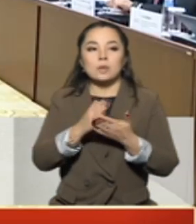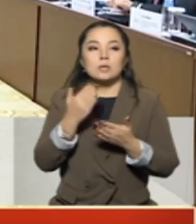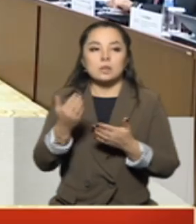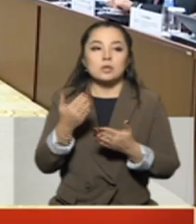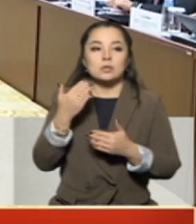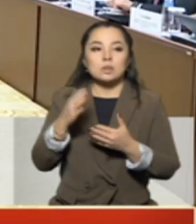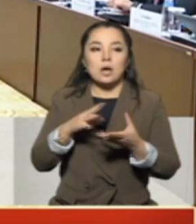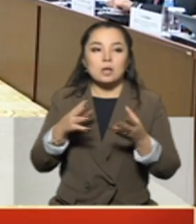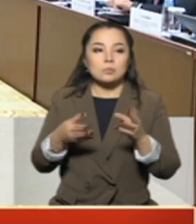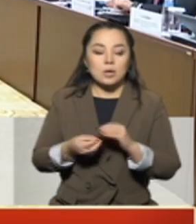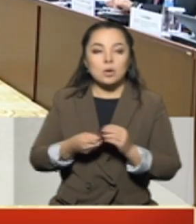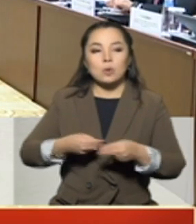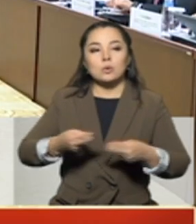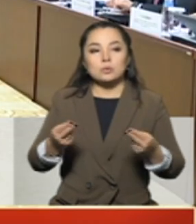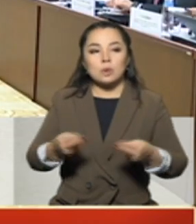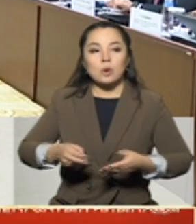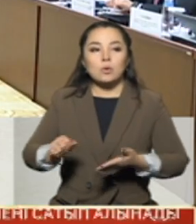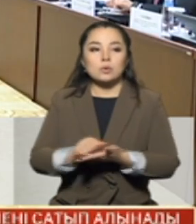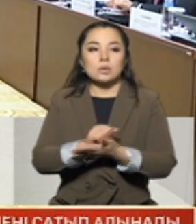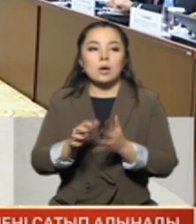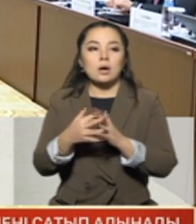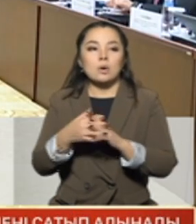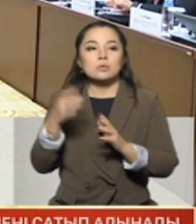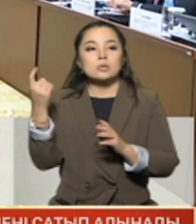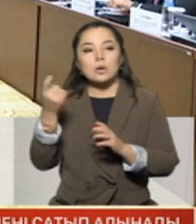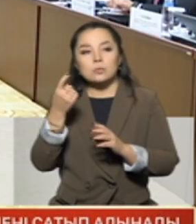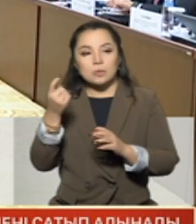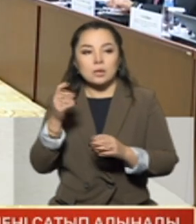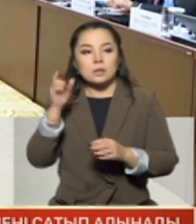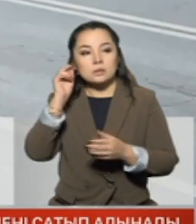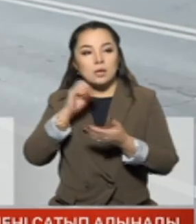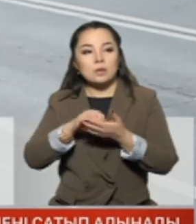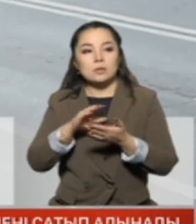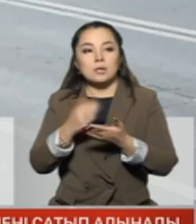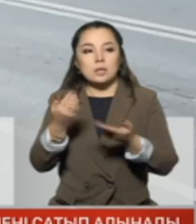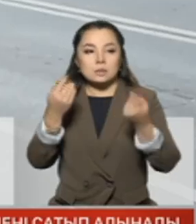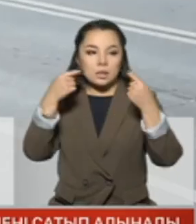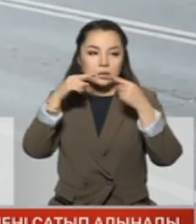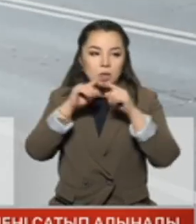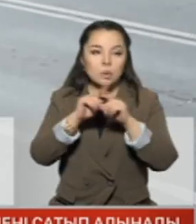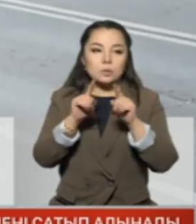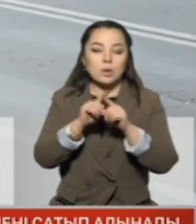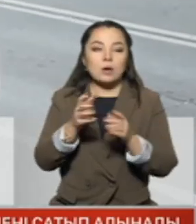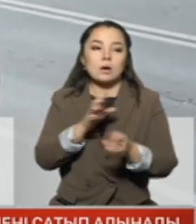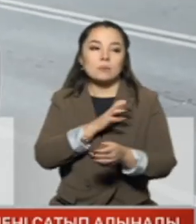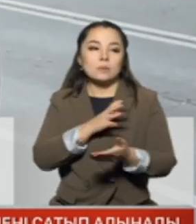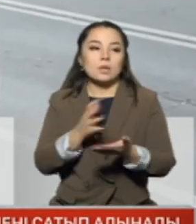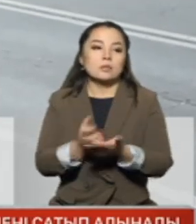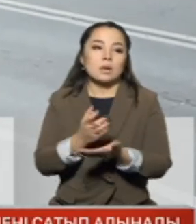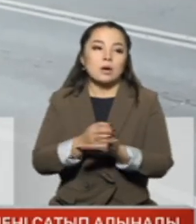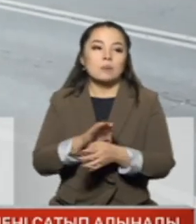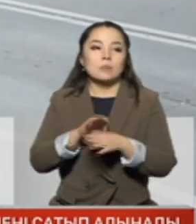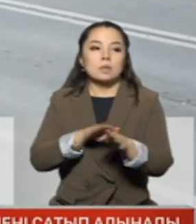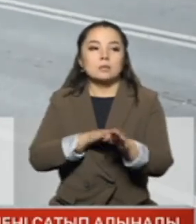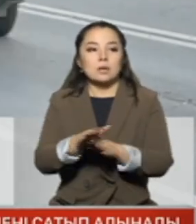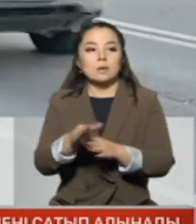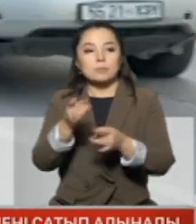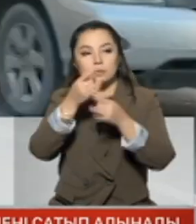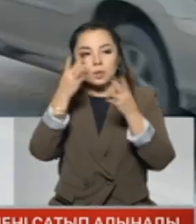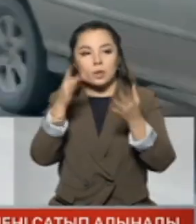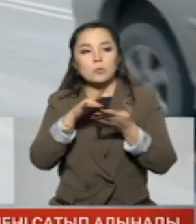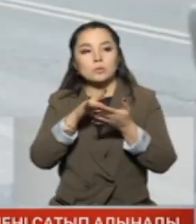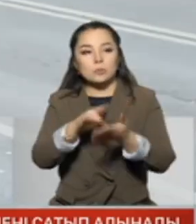Жалпы қол қойылған құжаттар ауыл шаруашылығы, цифрлық технологиялар, қазба байлықтарын игеру, мәдениет пен